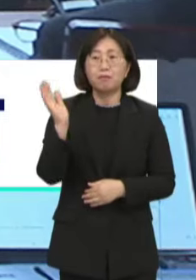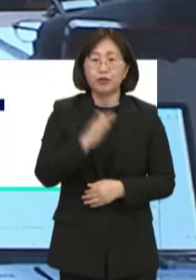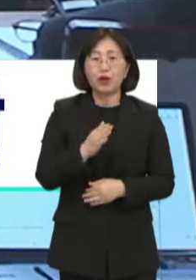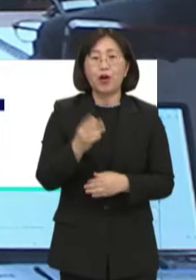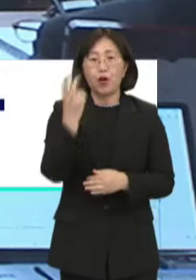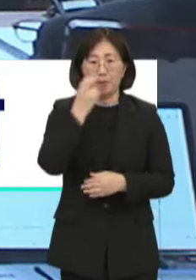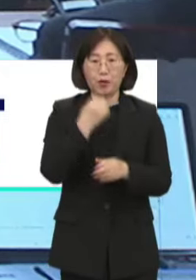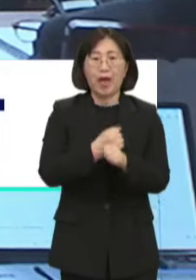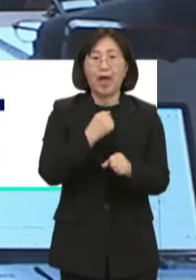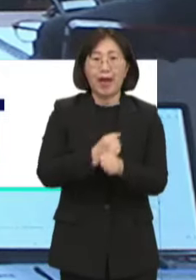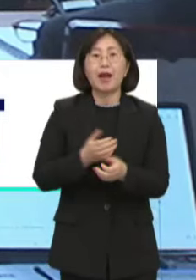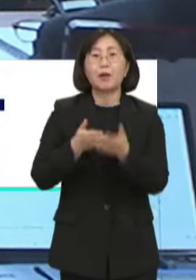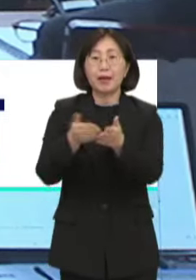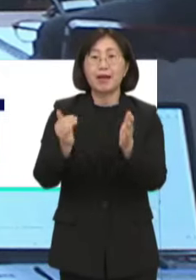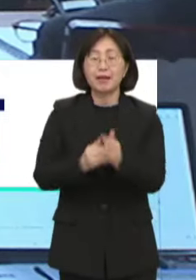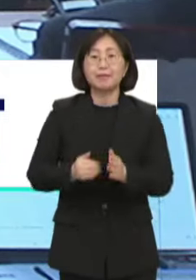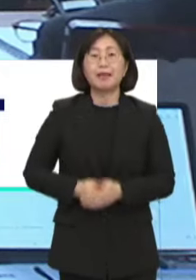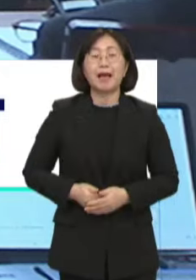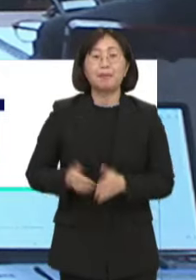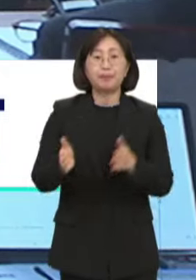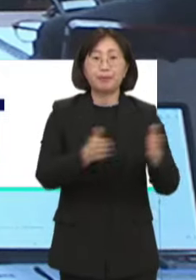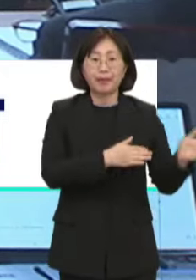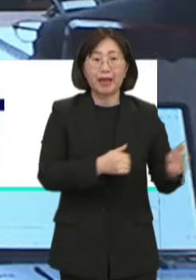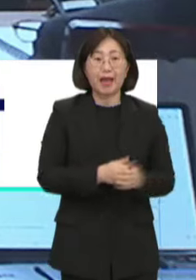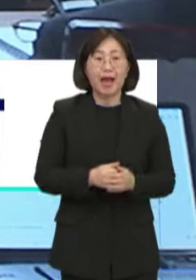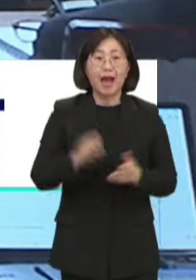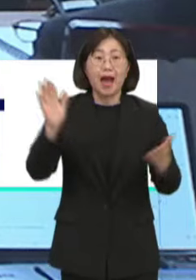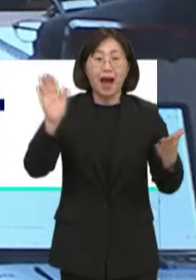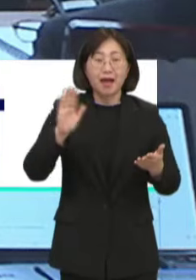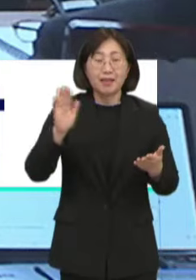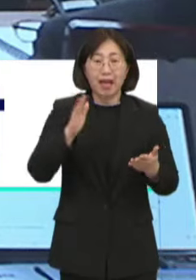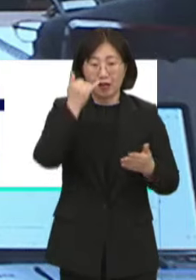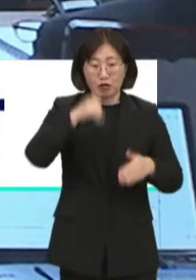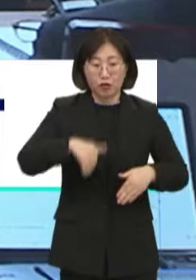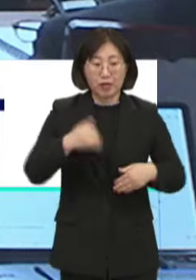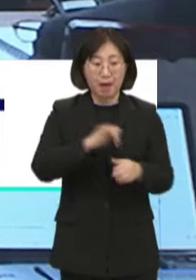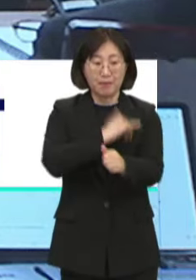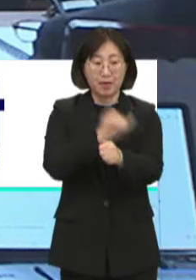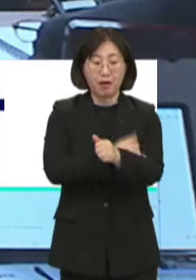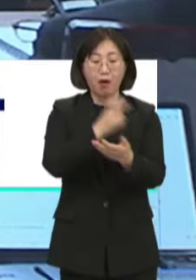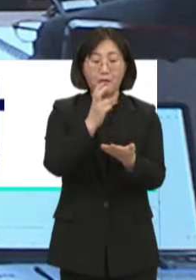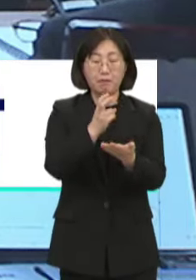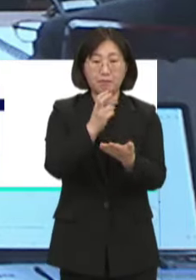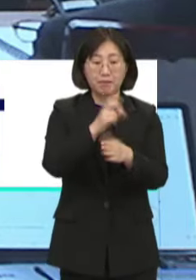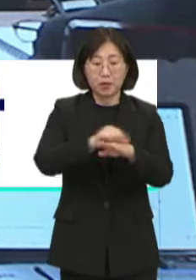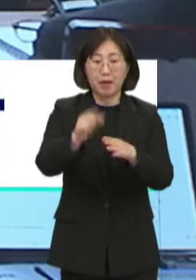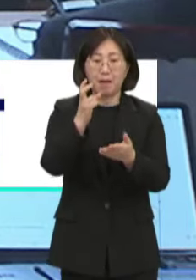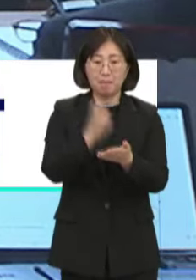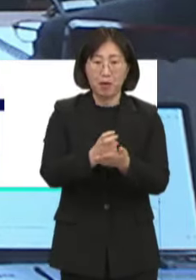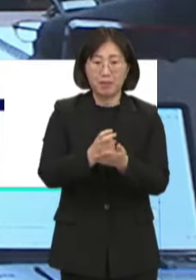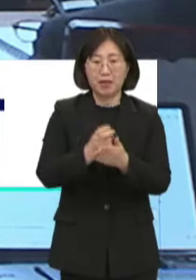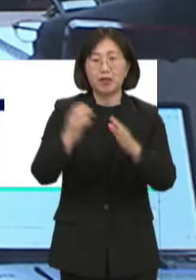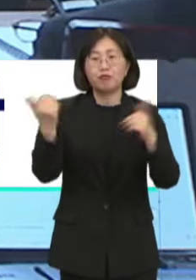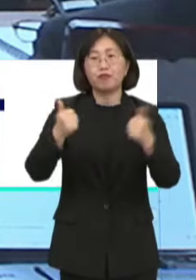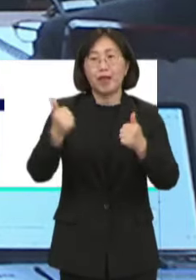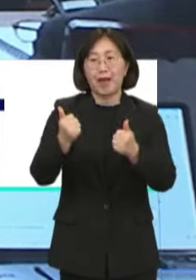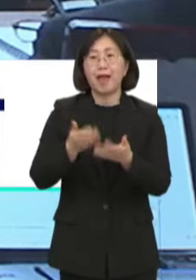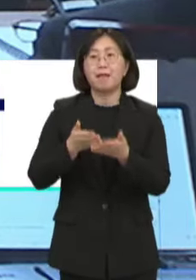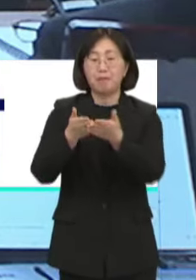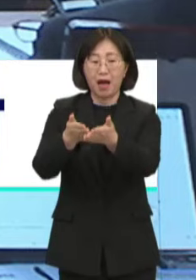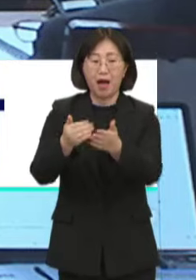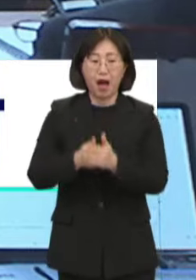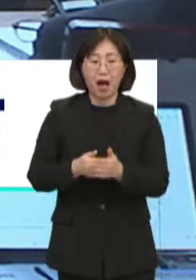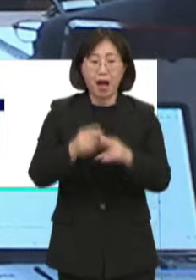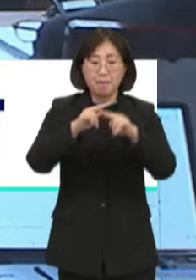충남 학생 인권조례 폐지안이 다시 한번 충남도의회 본회의를 통과했습니다. 전국 최초로 학생 인권조례안을